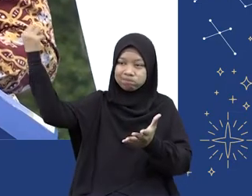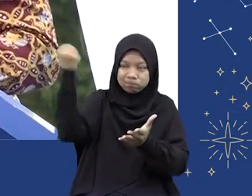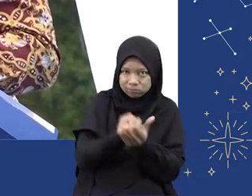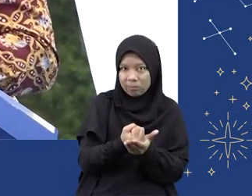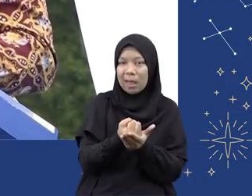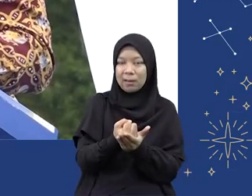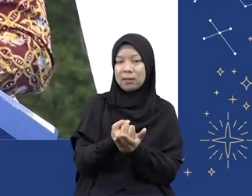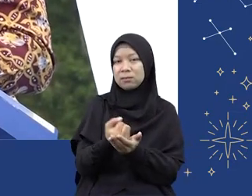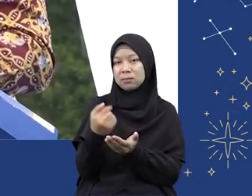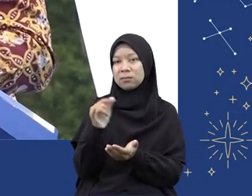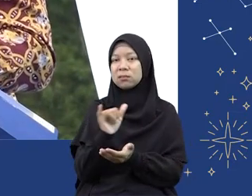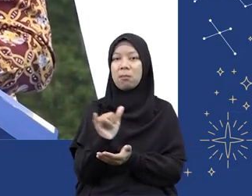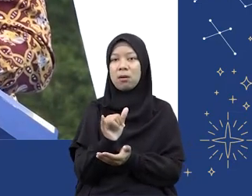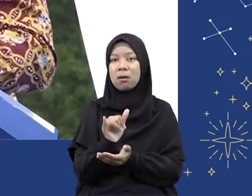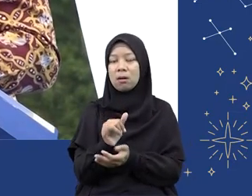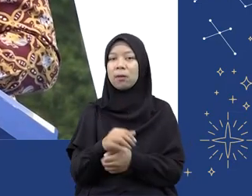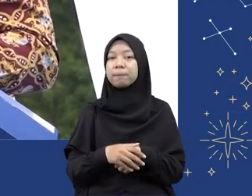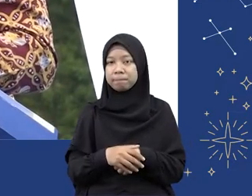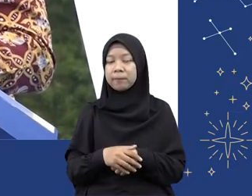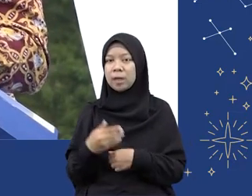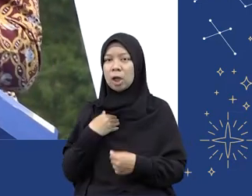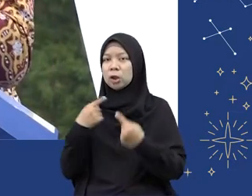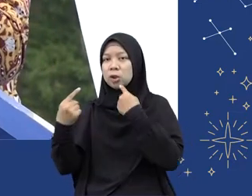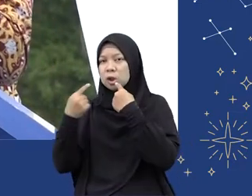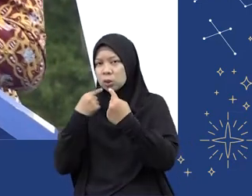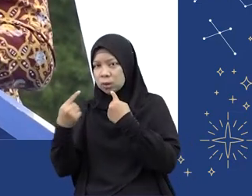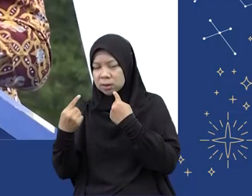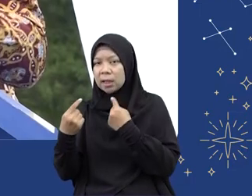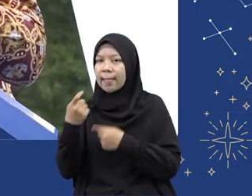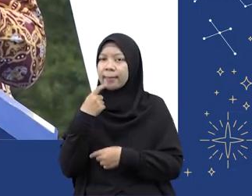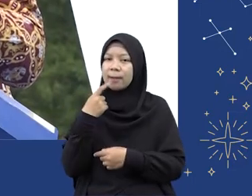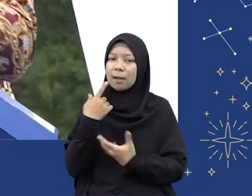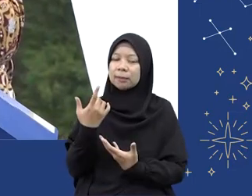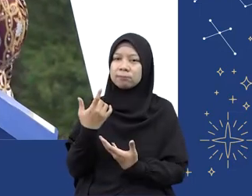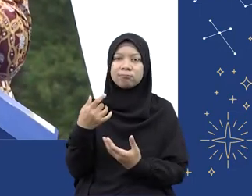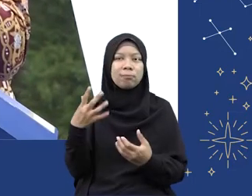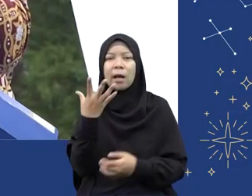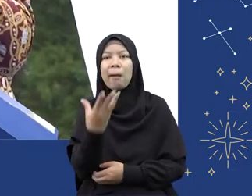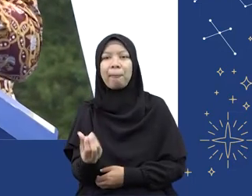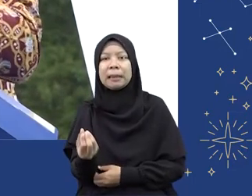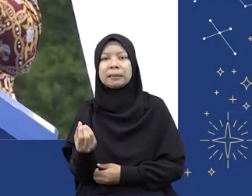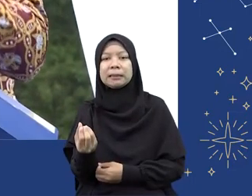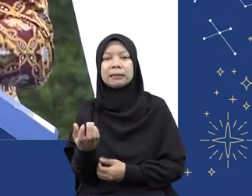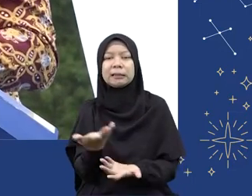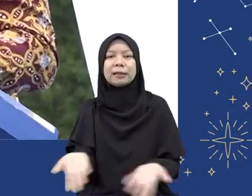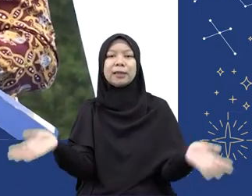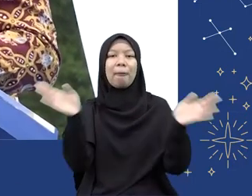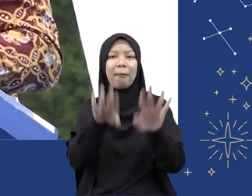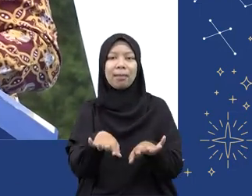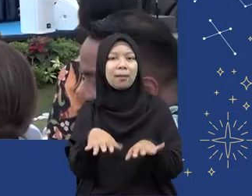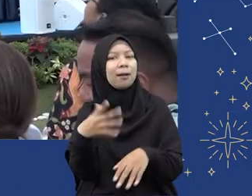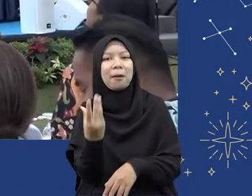kabur karena tersedot saya mendiskusikan juga tentang kapan kiamat Nah ini kan pertanyaan Ya siapa kita